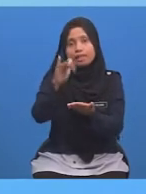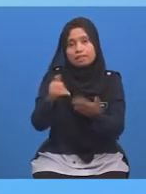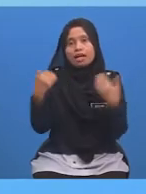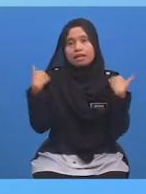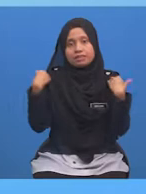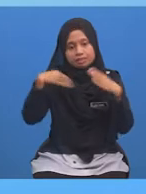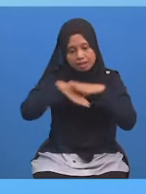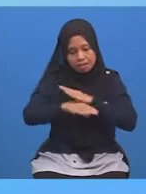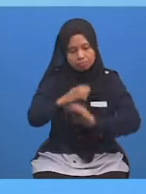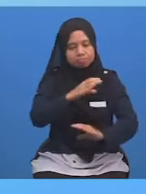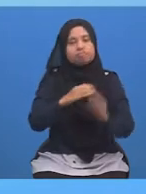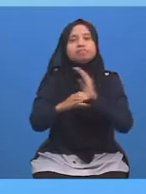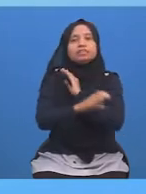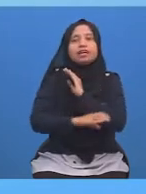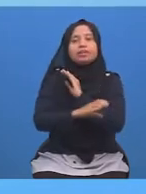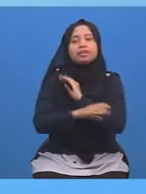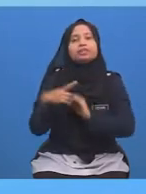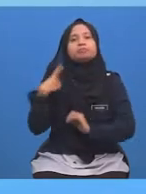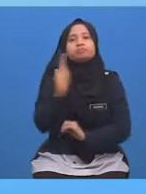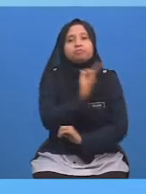ada dalam negara kita.